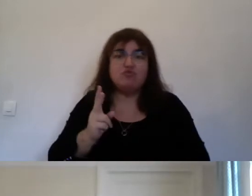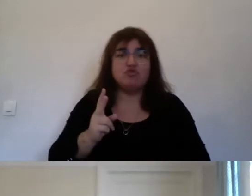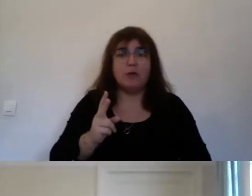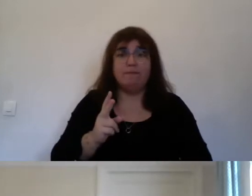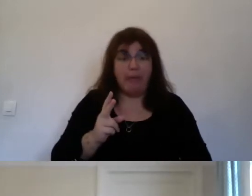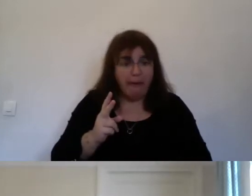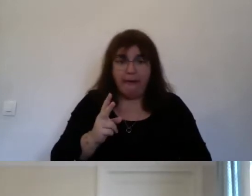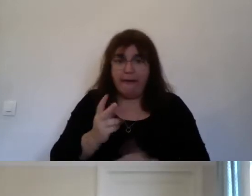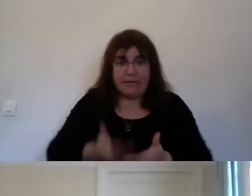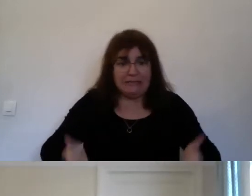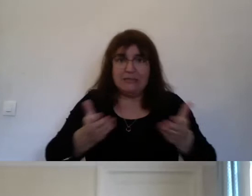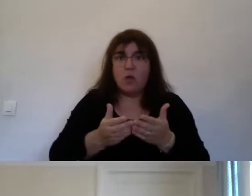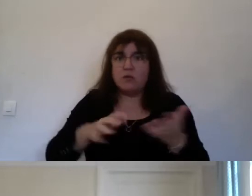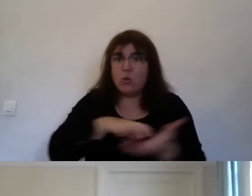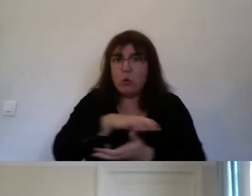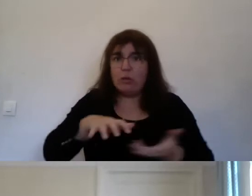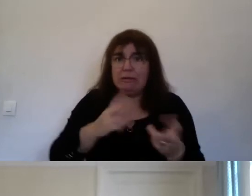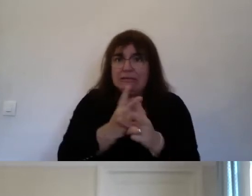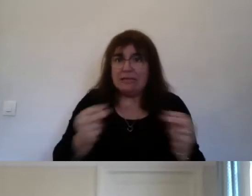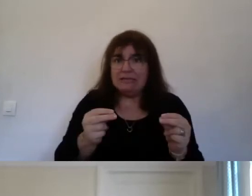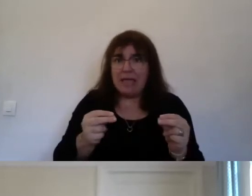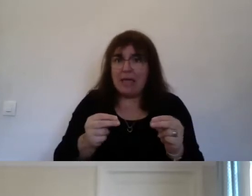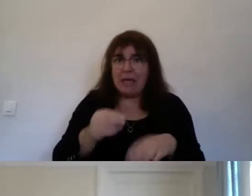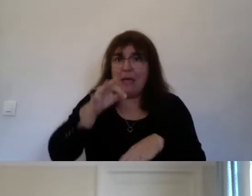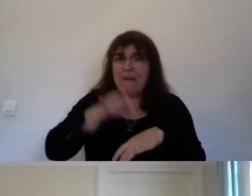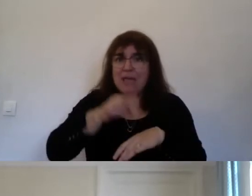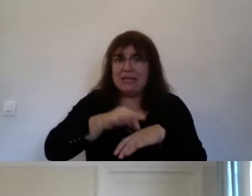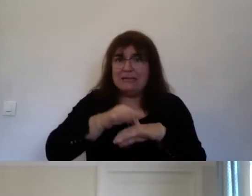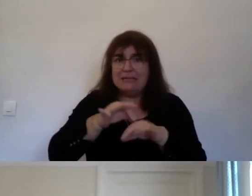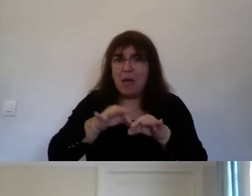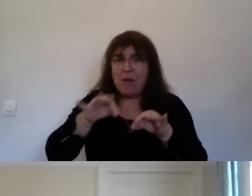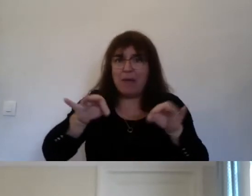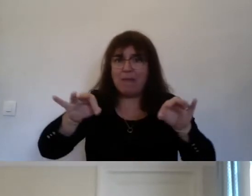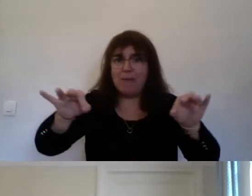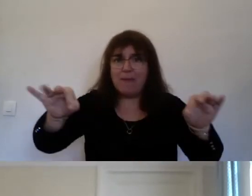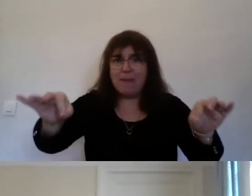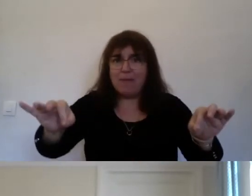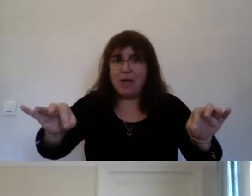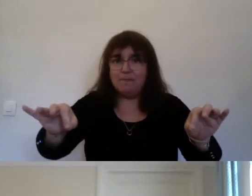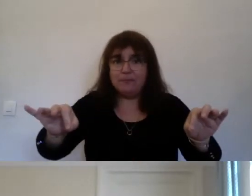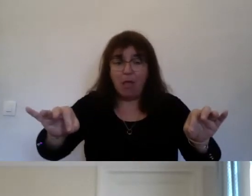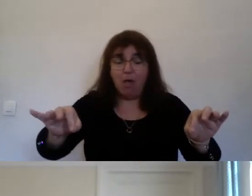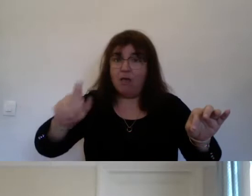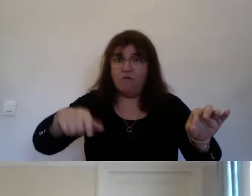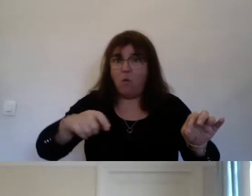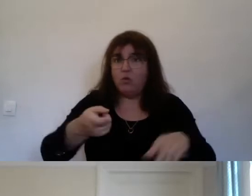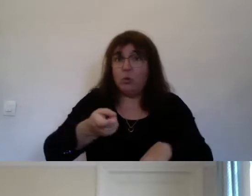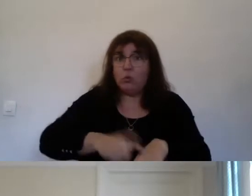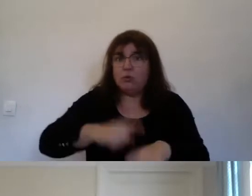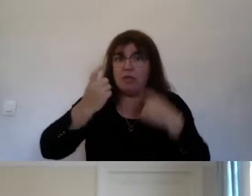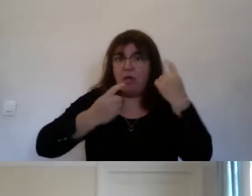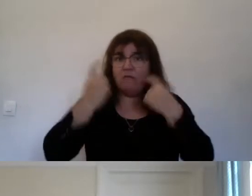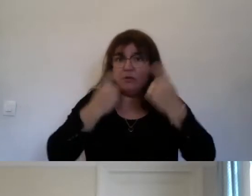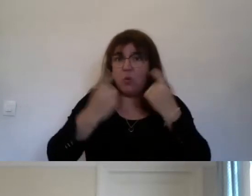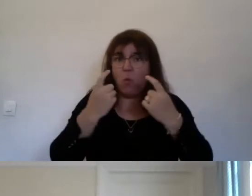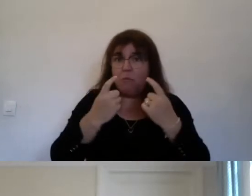une situation dramatique qui amène à une réflexion et qui installe dans le temps peut-être d'autres systèmes,